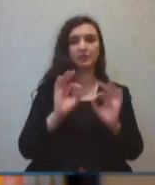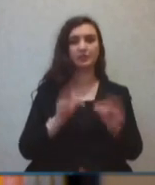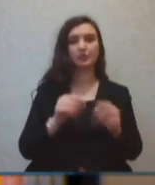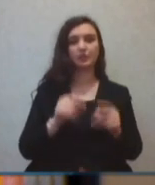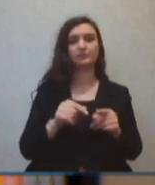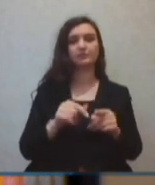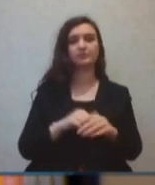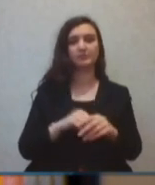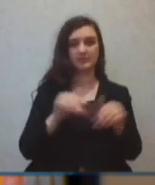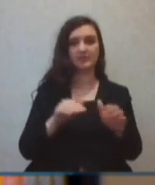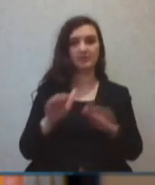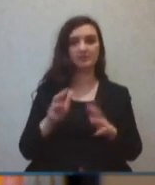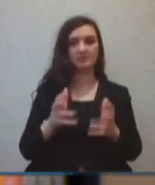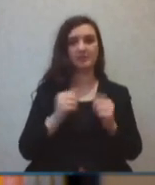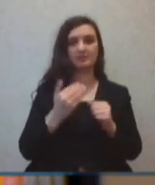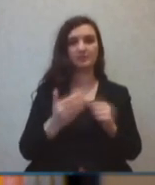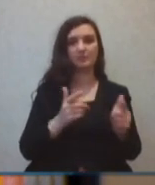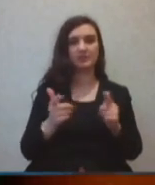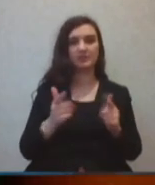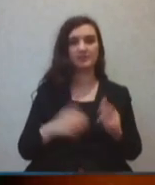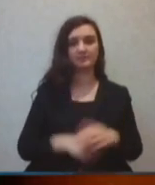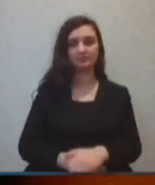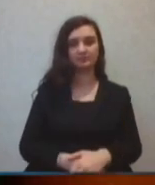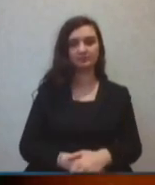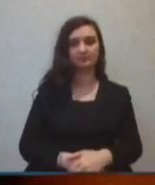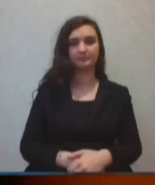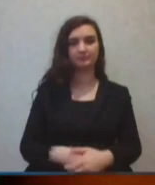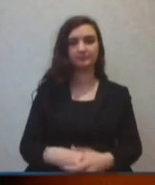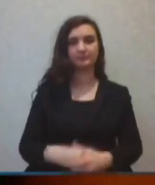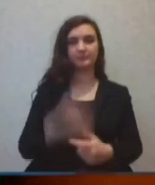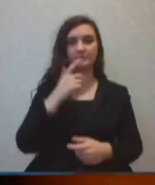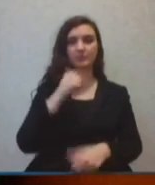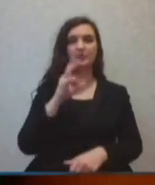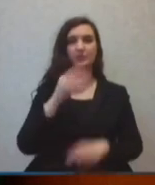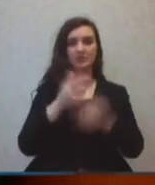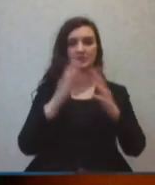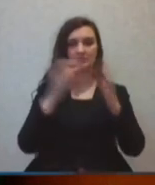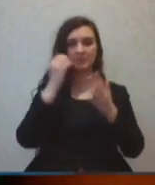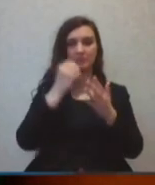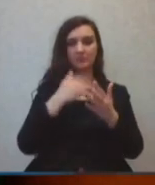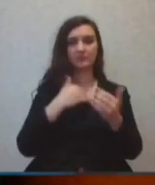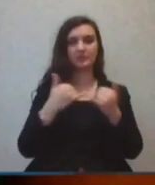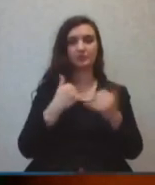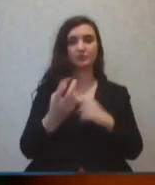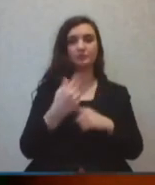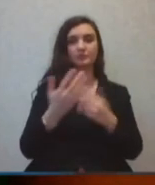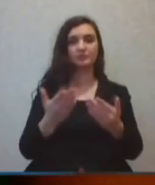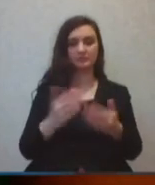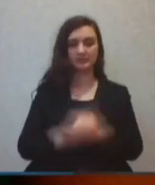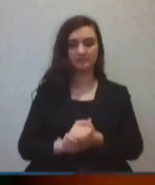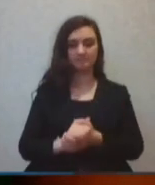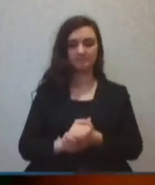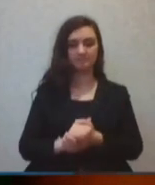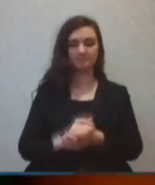რაციონალურ გადაწყვეტილებებისთვის მოამზადებს. გალბატონინა, ძალიან დიდი მადლობა ჩვენთან